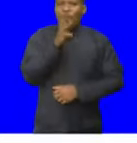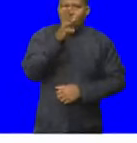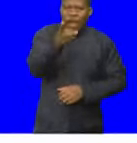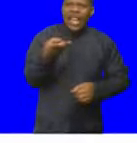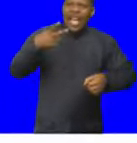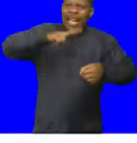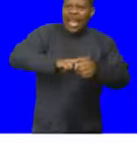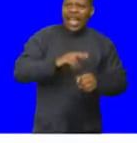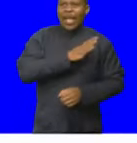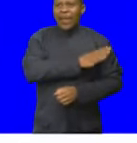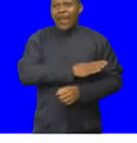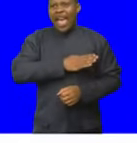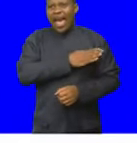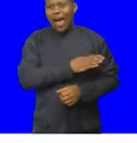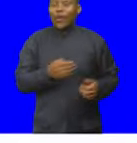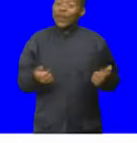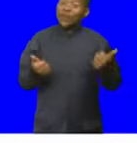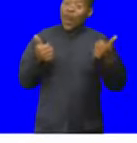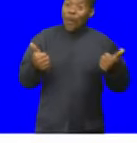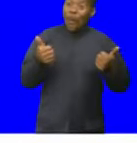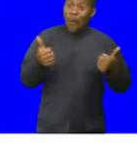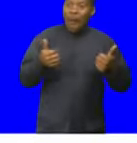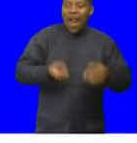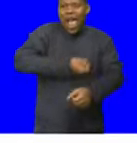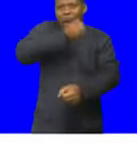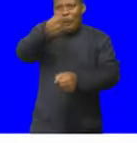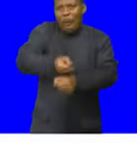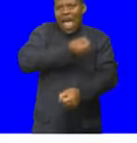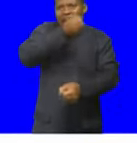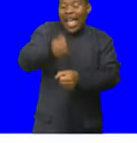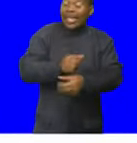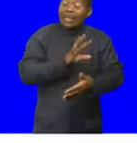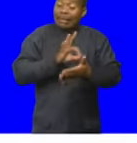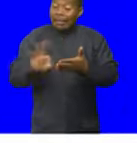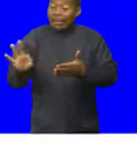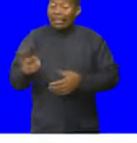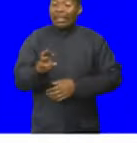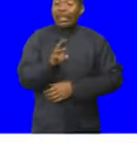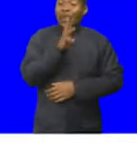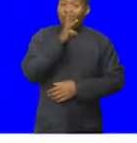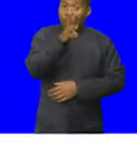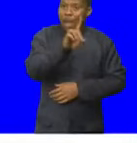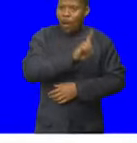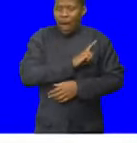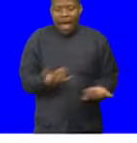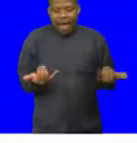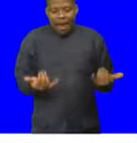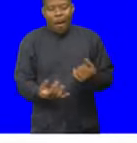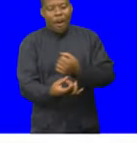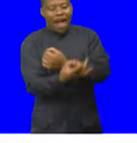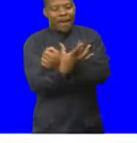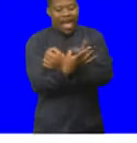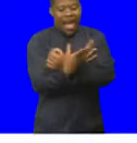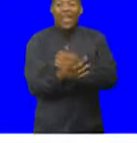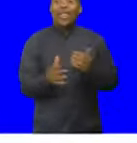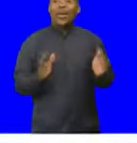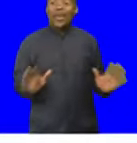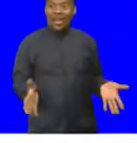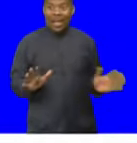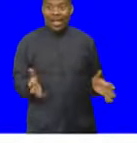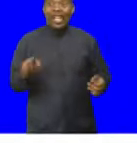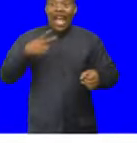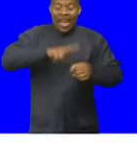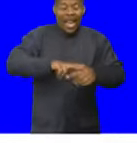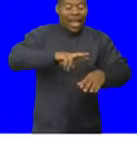sidawudiphatha kahle sizawuqhubeka sende konke njengoba sesikhonile kwelulekwa nabantu labadzala